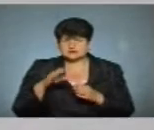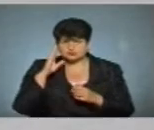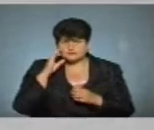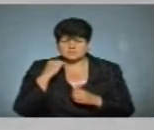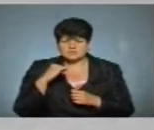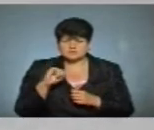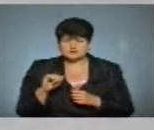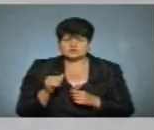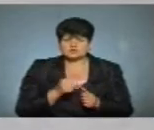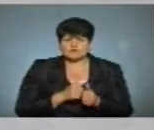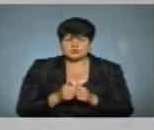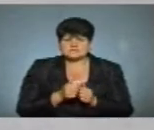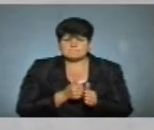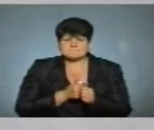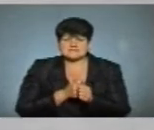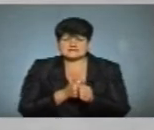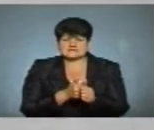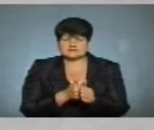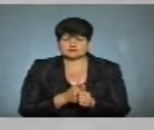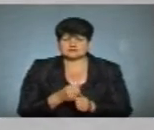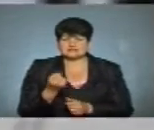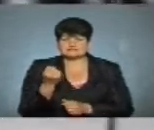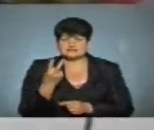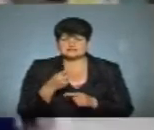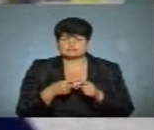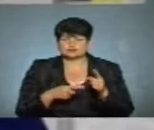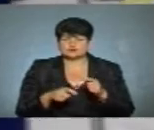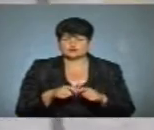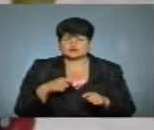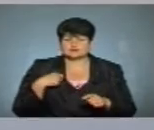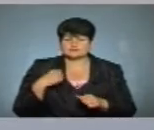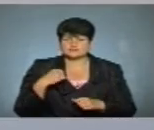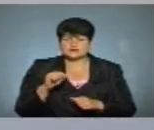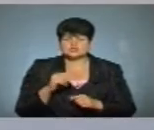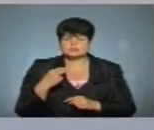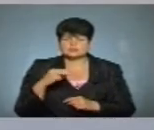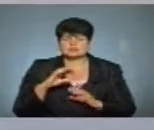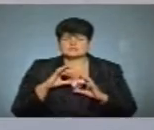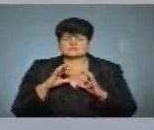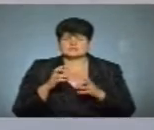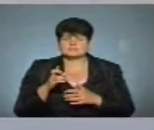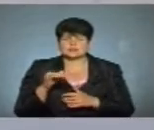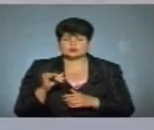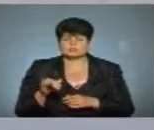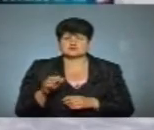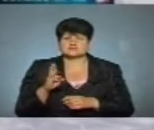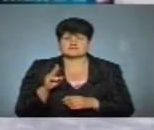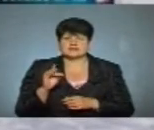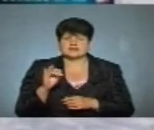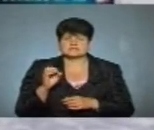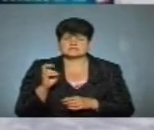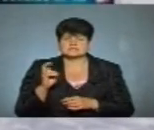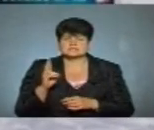гонці переслідувані на дистанції 12,5 кілометрів на чемпіонаті світу з біатлону у шведському